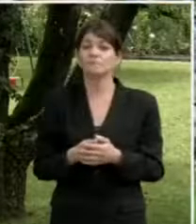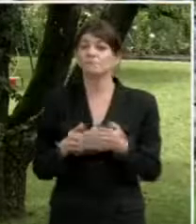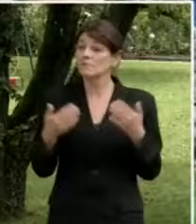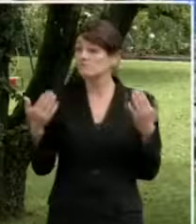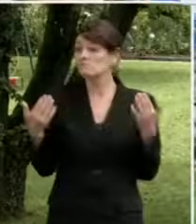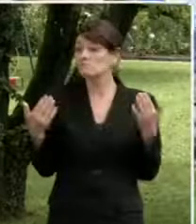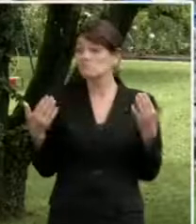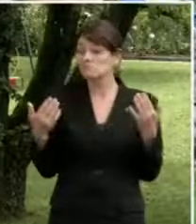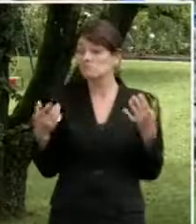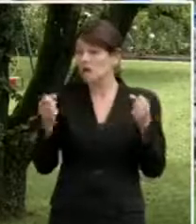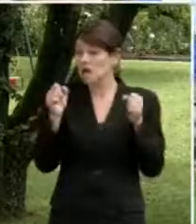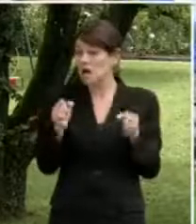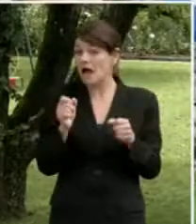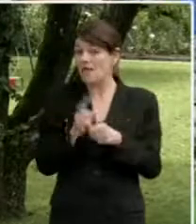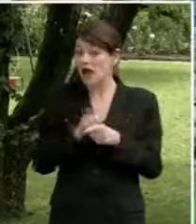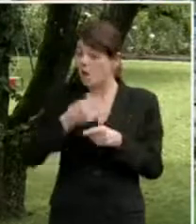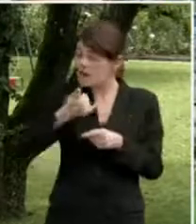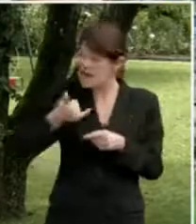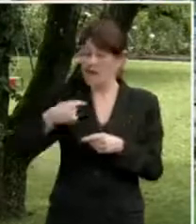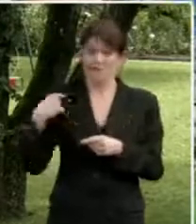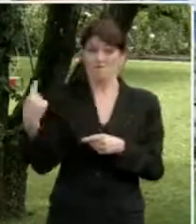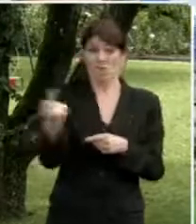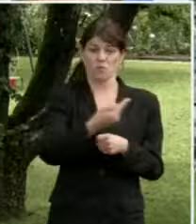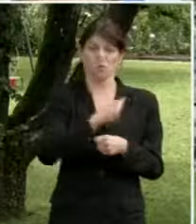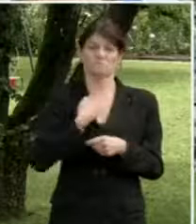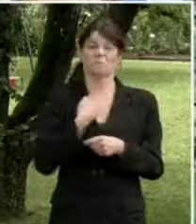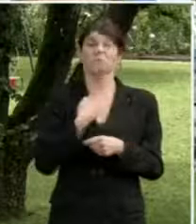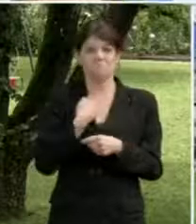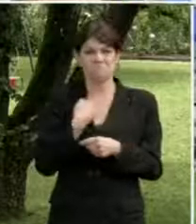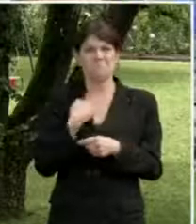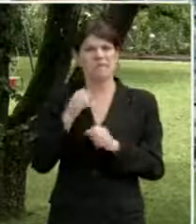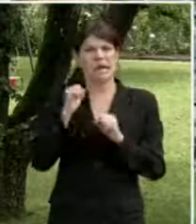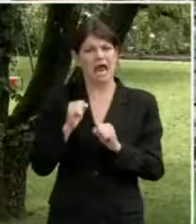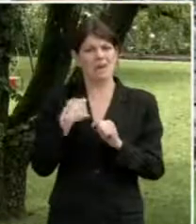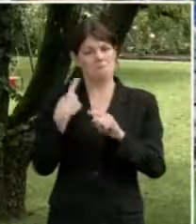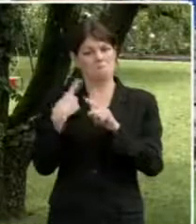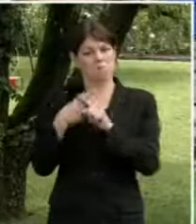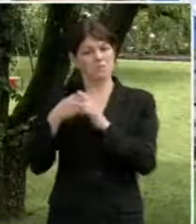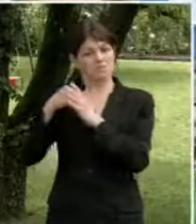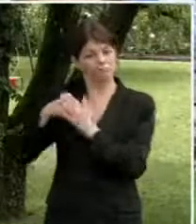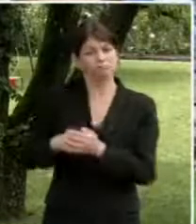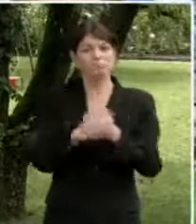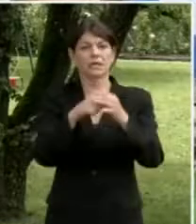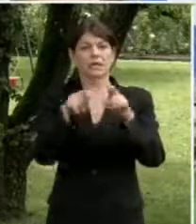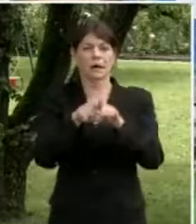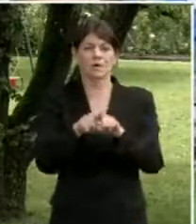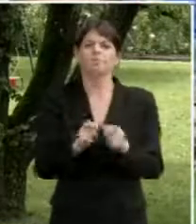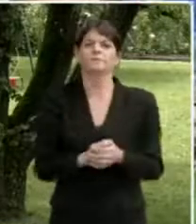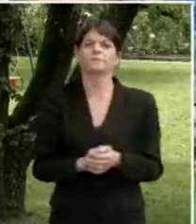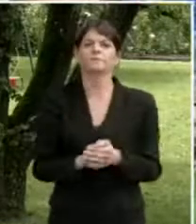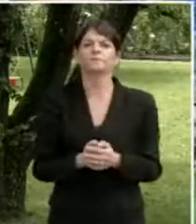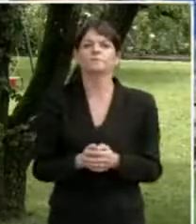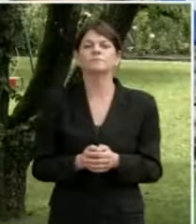Dazu kann ebenfalls ein jeder von uns positive Beiträge leisten.